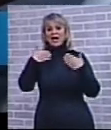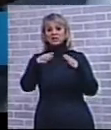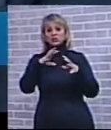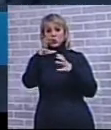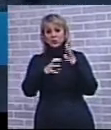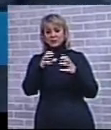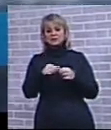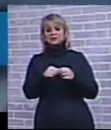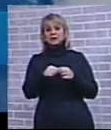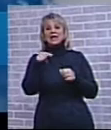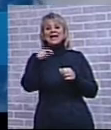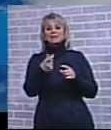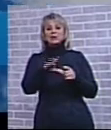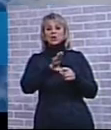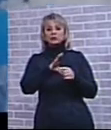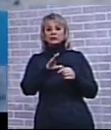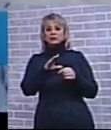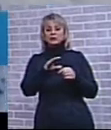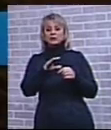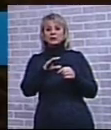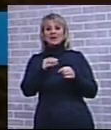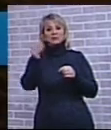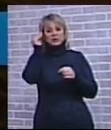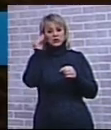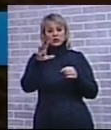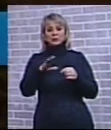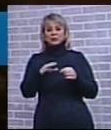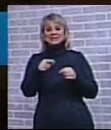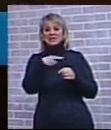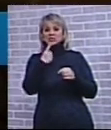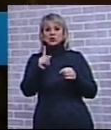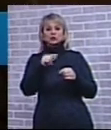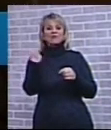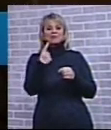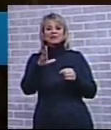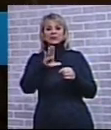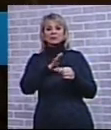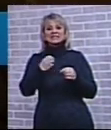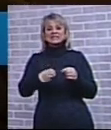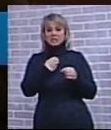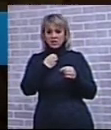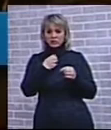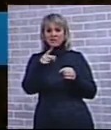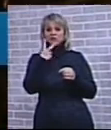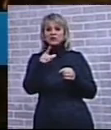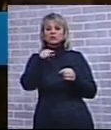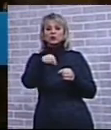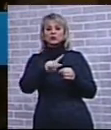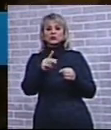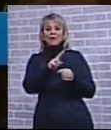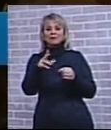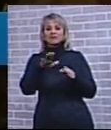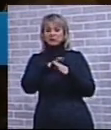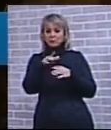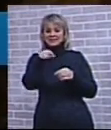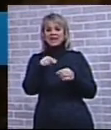открытый космос. Он был очень впечатлен. Сказал, что ему впервые стало страшно, увидев то, что на экране вот